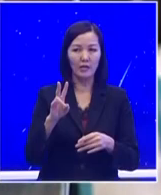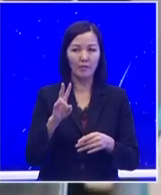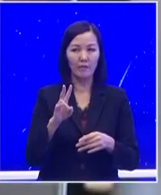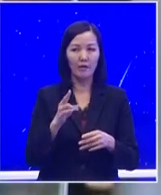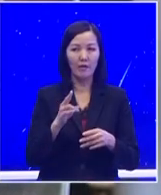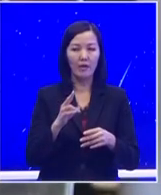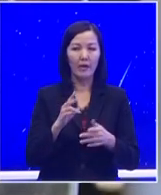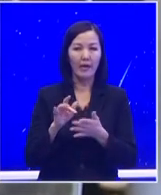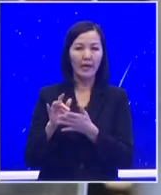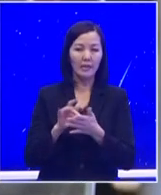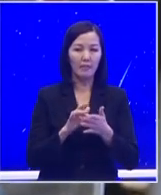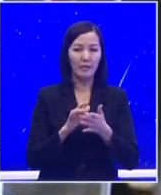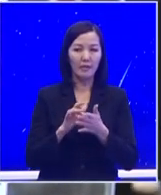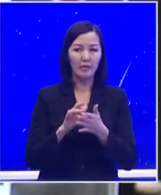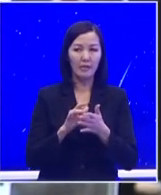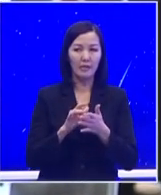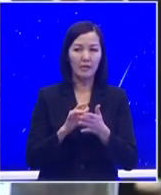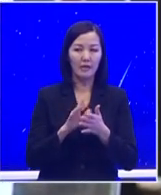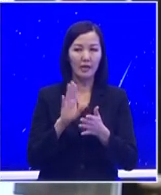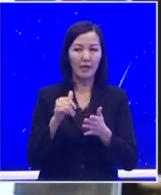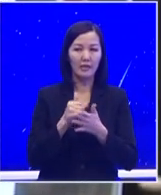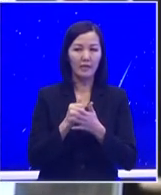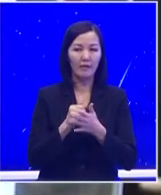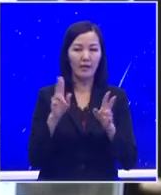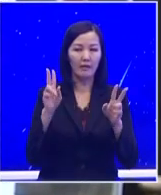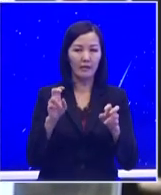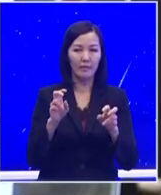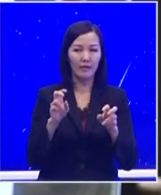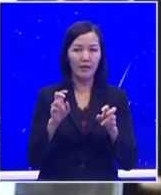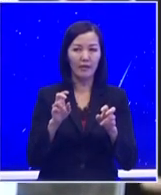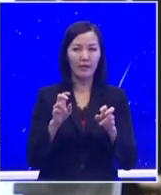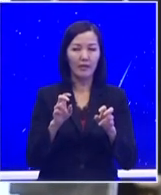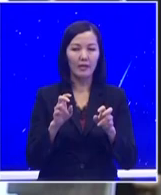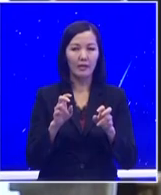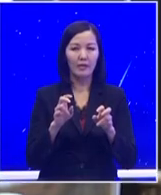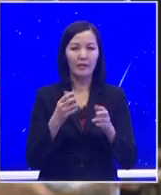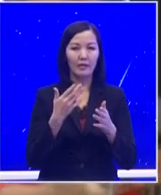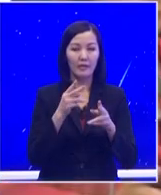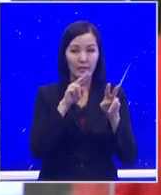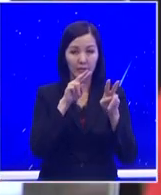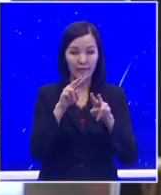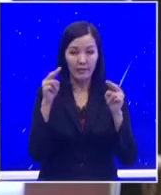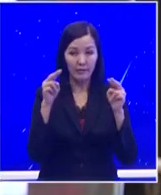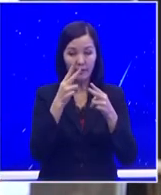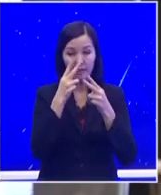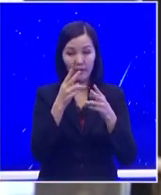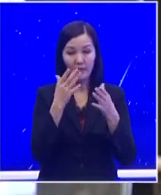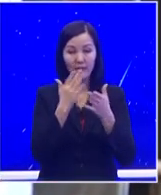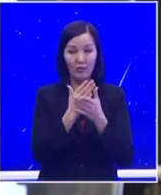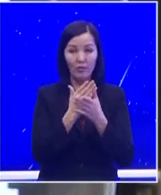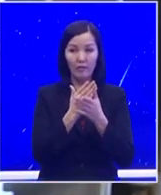вот экспедиция, вот это основная его тема. Вот через тех свидетелей, людей, которые это